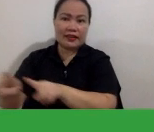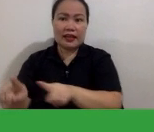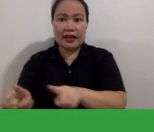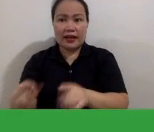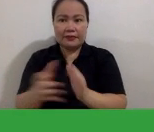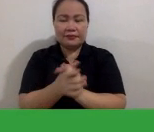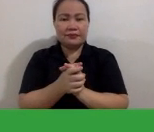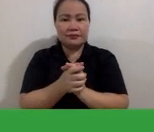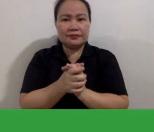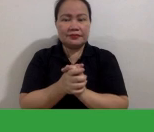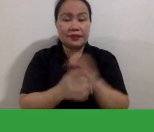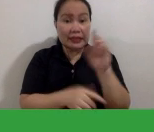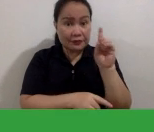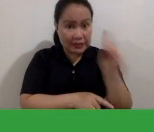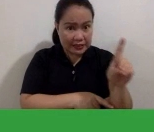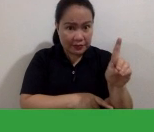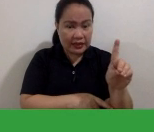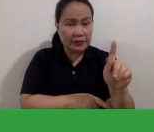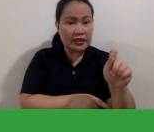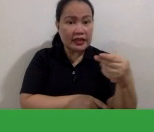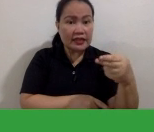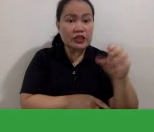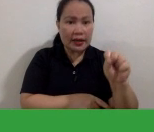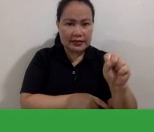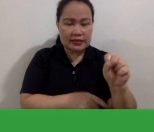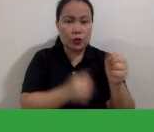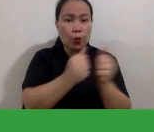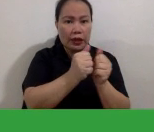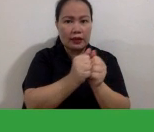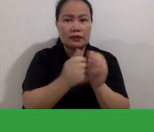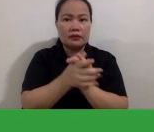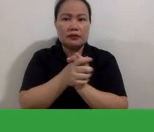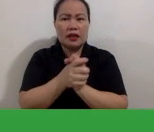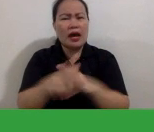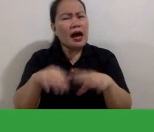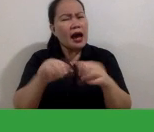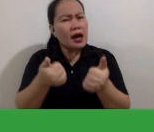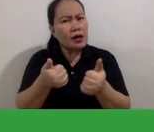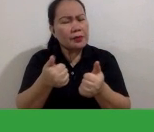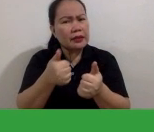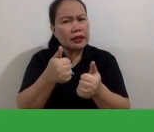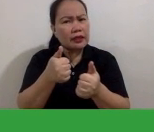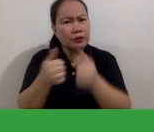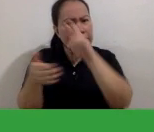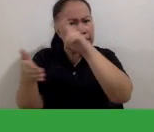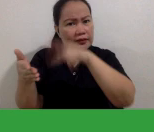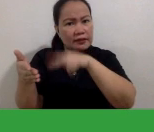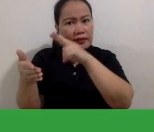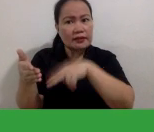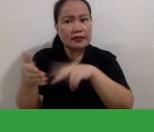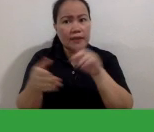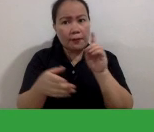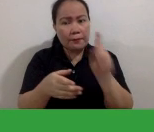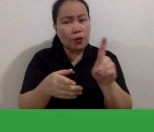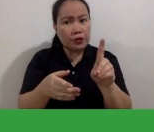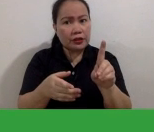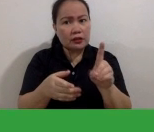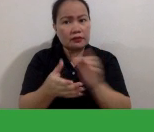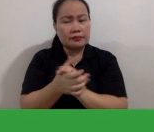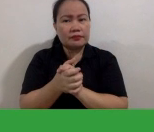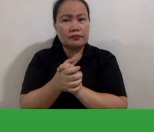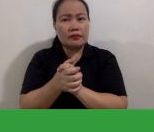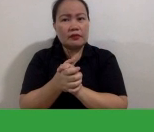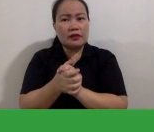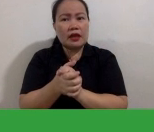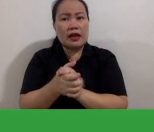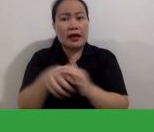THS kapag decimal. Okay? Now, paano naman natin babasahin itong point na to, itong